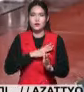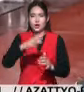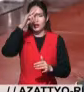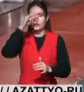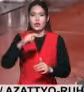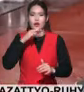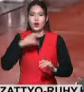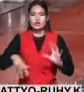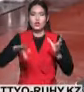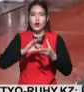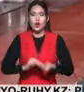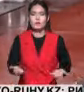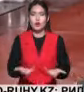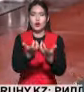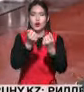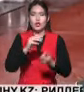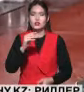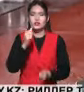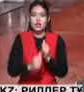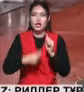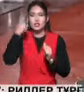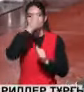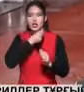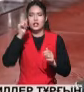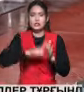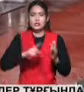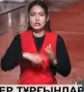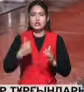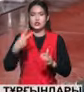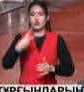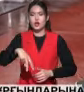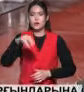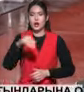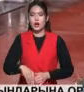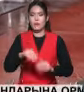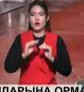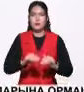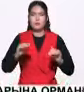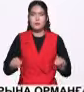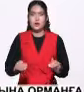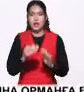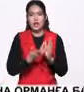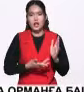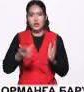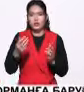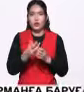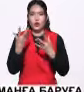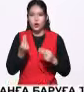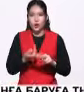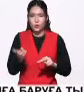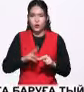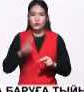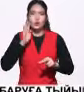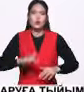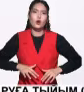халқына қорының қолдауымен жаздық жолдама жобасы шеңберінде 20 мың бала тегін демалуға мүмкіндік алады. Оның ішінде су